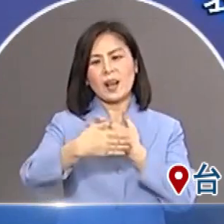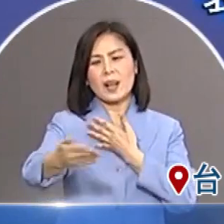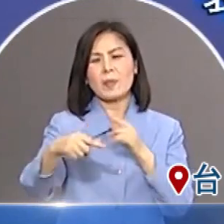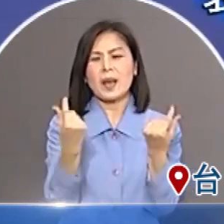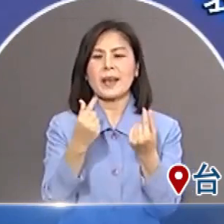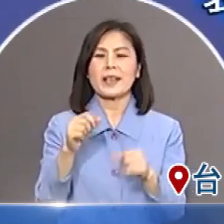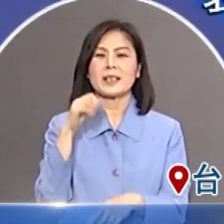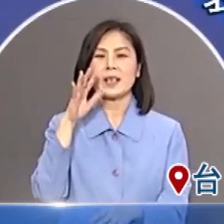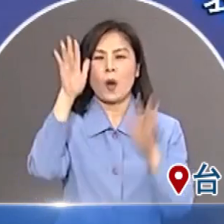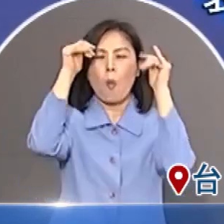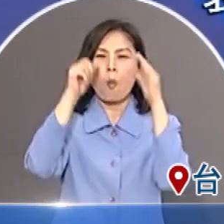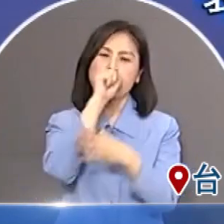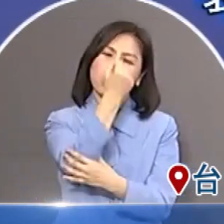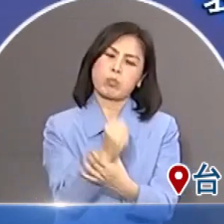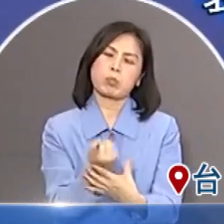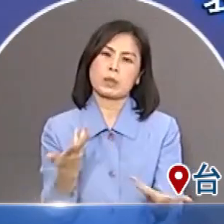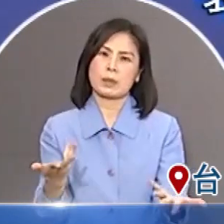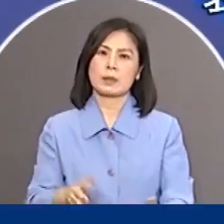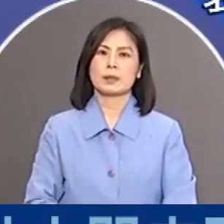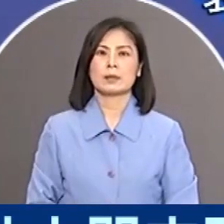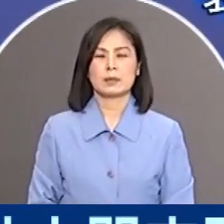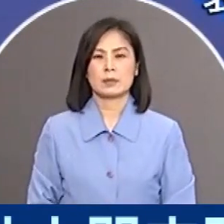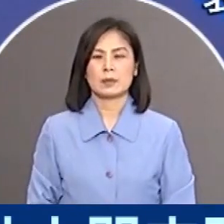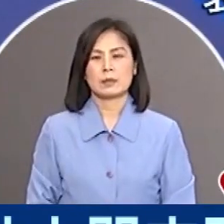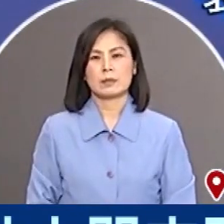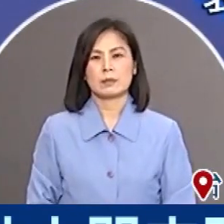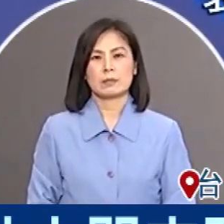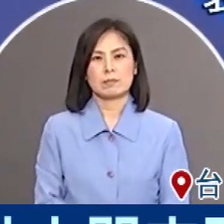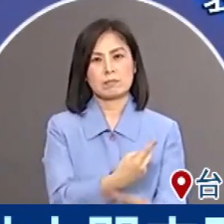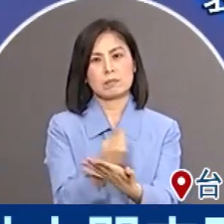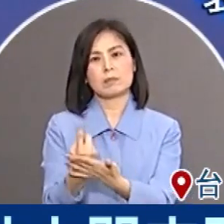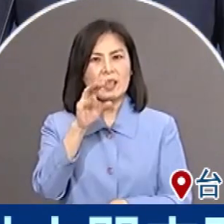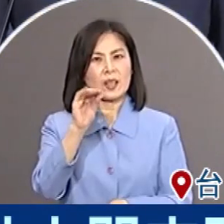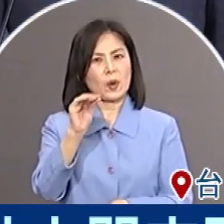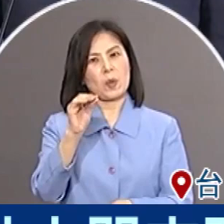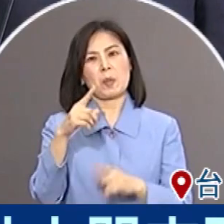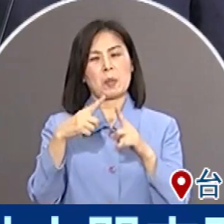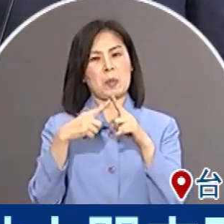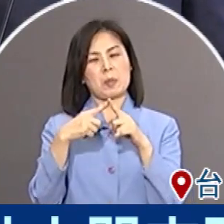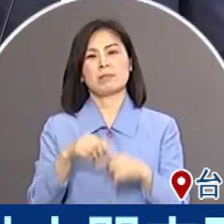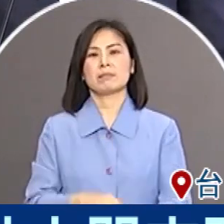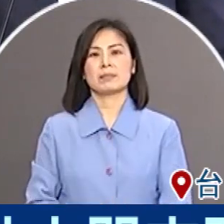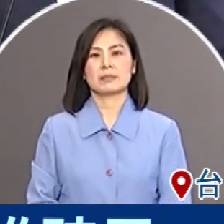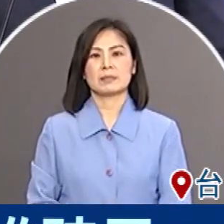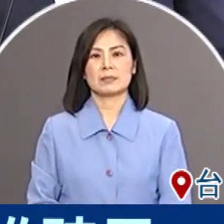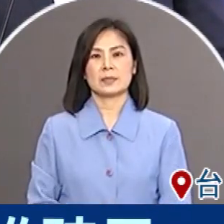各位，就是安尼啊。 国民党政见会五位人选各出奇招，抛出政